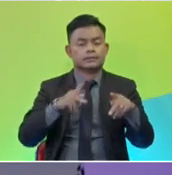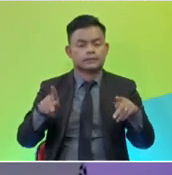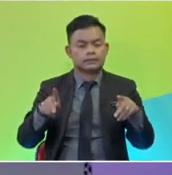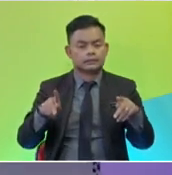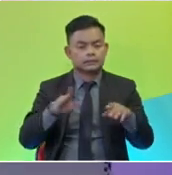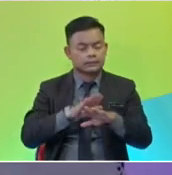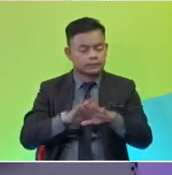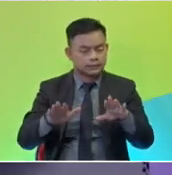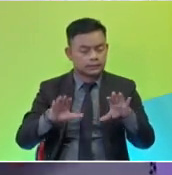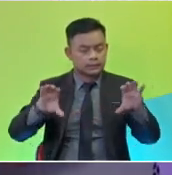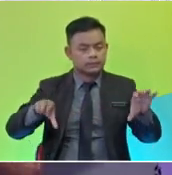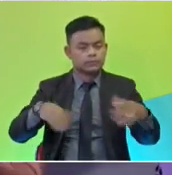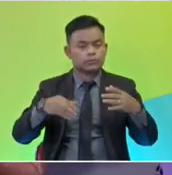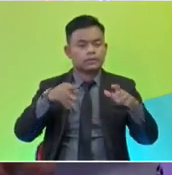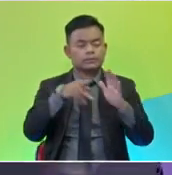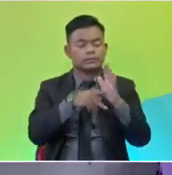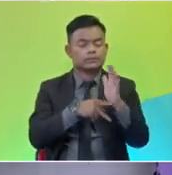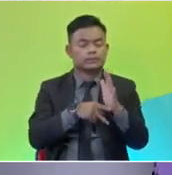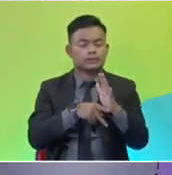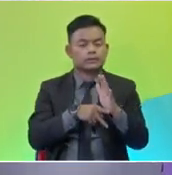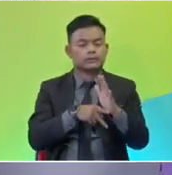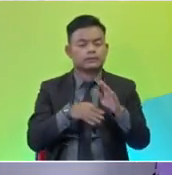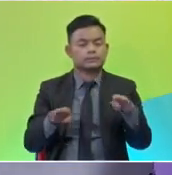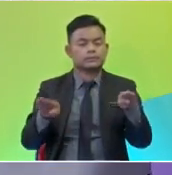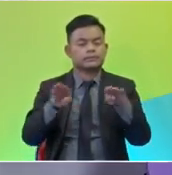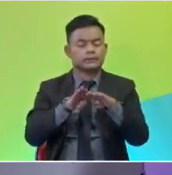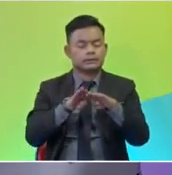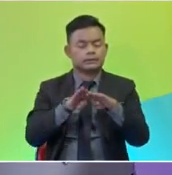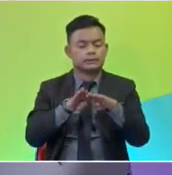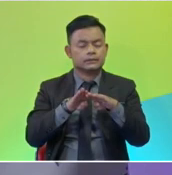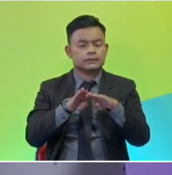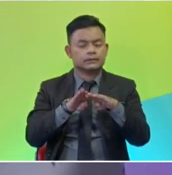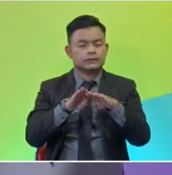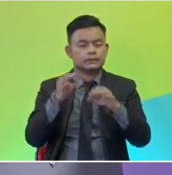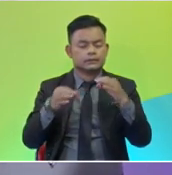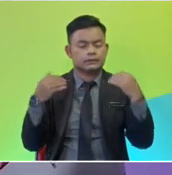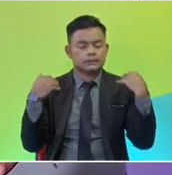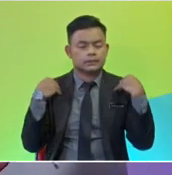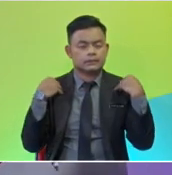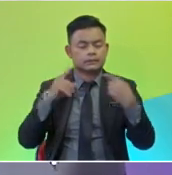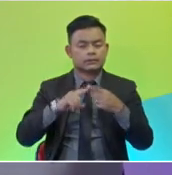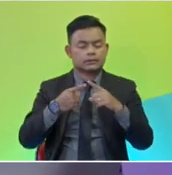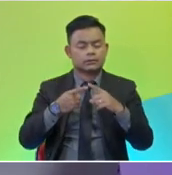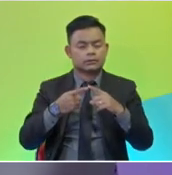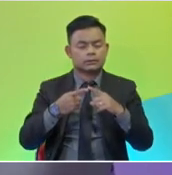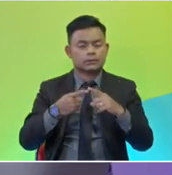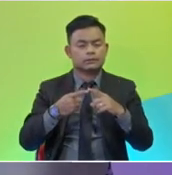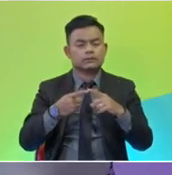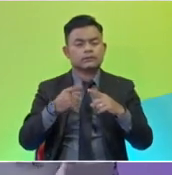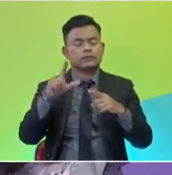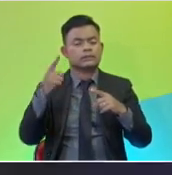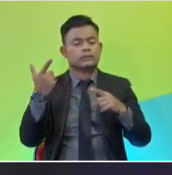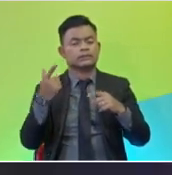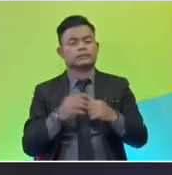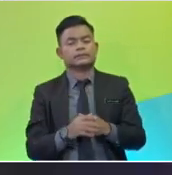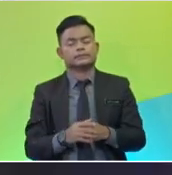melakukan perkara-perkara sebegini Oke sekiranya ada Rakan lain di belakang ataupun kerusi ini patah atau mungkin ada ada adik ke ada